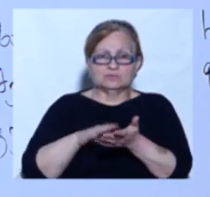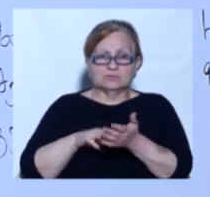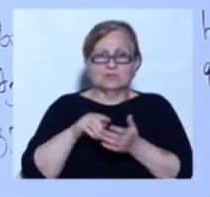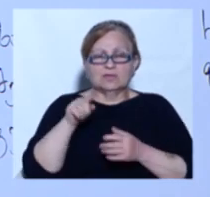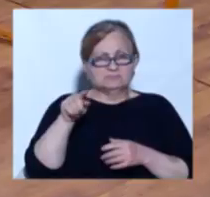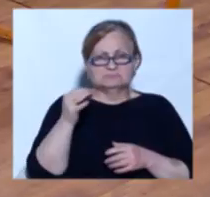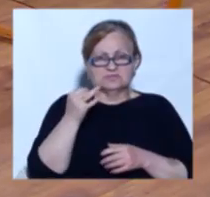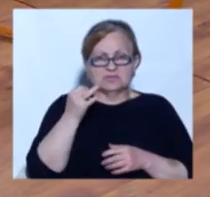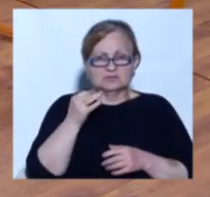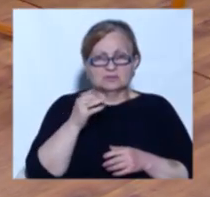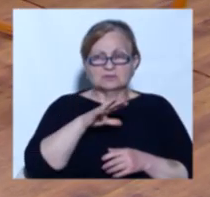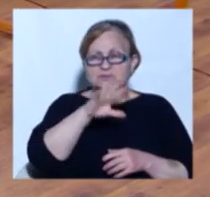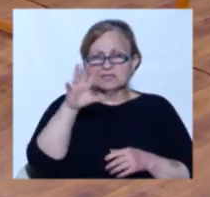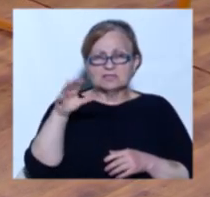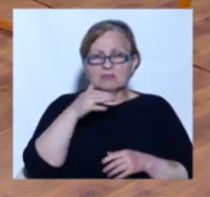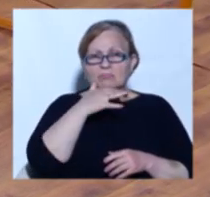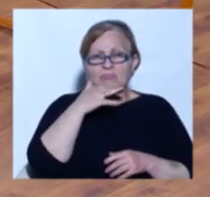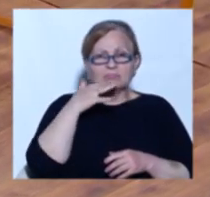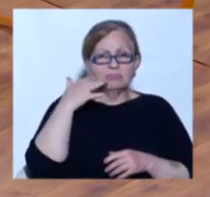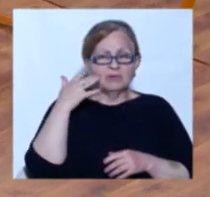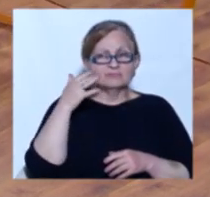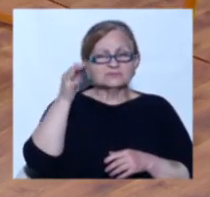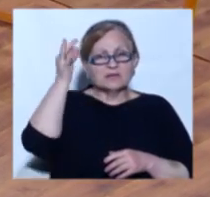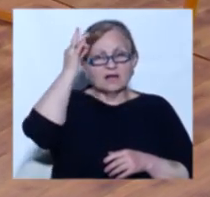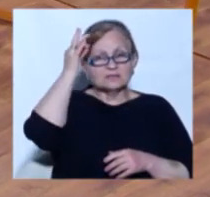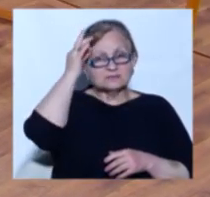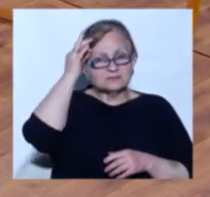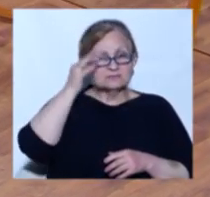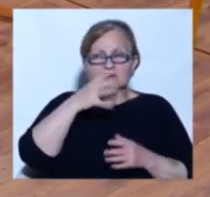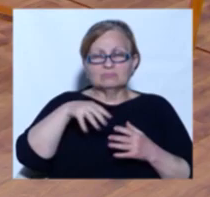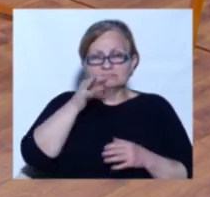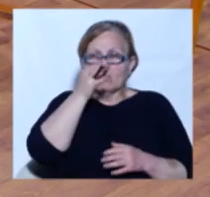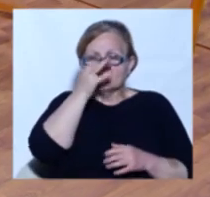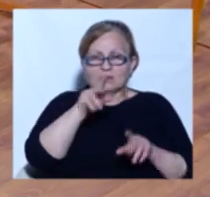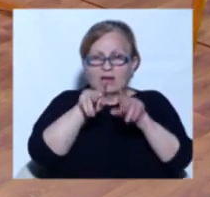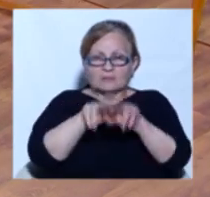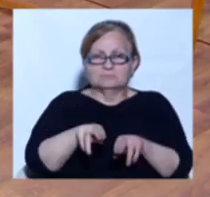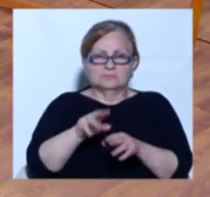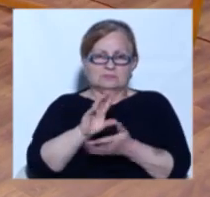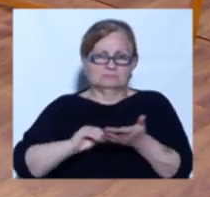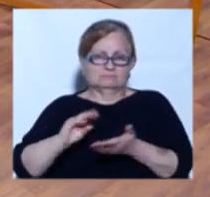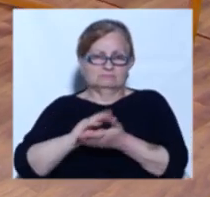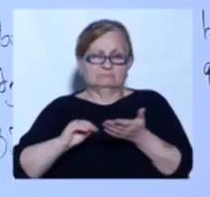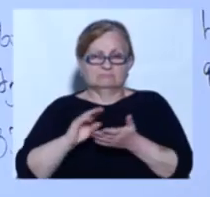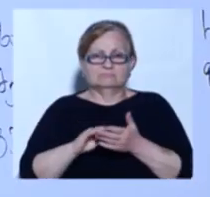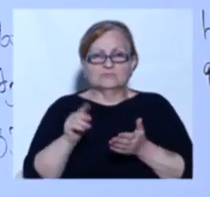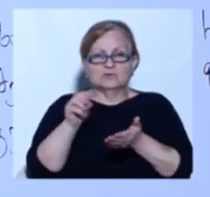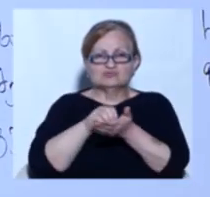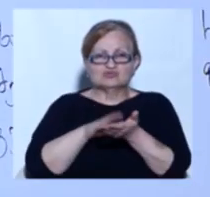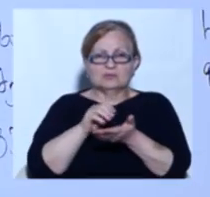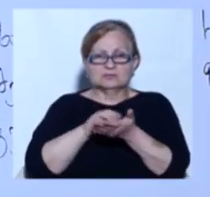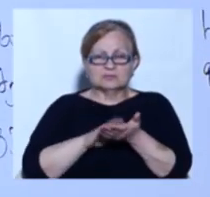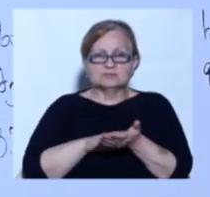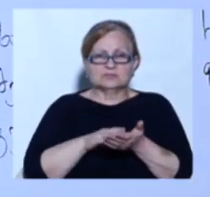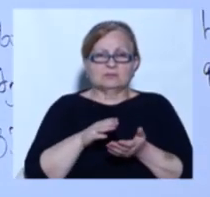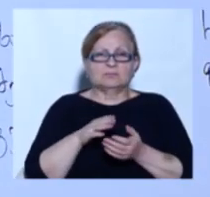ჟანრი ბევრს გაახსენა და ძალიან მოსწონთ მე პირადად არ წამიკითხავს მისი მოგზაურობის ჩანაწერები, მაგრამ წამიკითხავს მისი